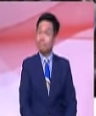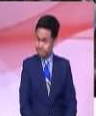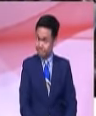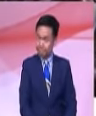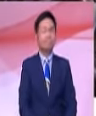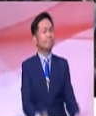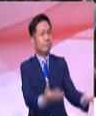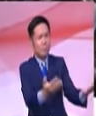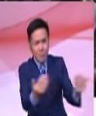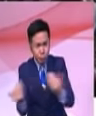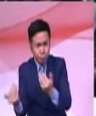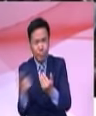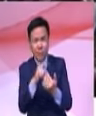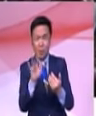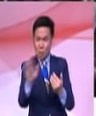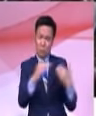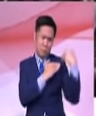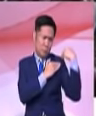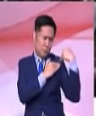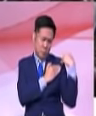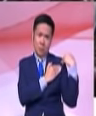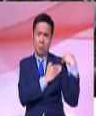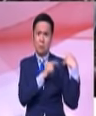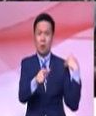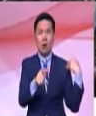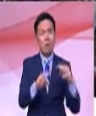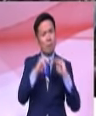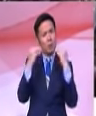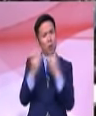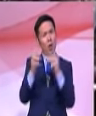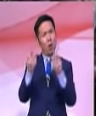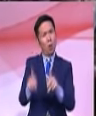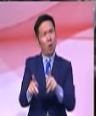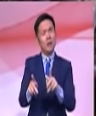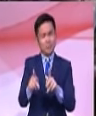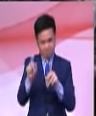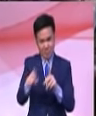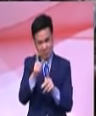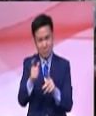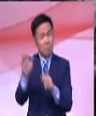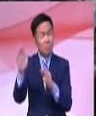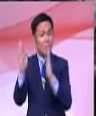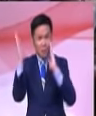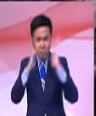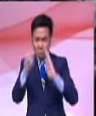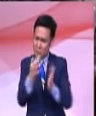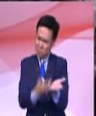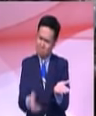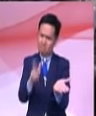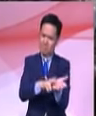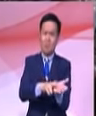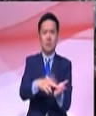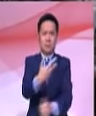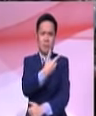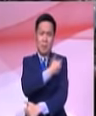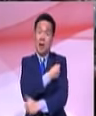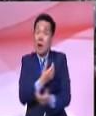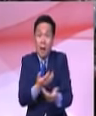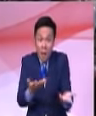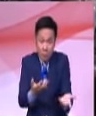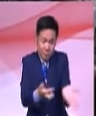Marilah kita sama-sama menjalankan tanggungjawab sebagai masyarakat dalam mendaftarkan diri sebagai penerima vaksin COVID-19